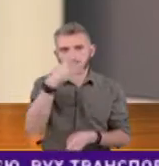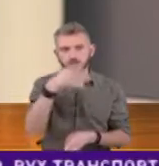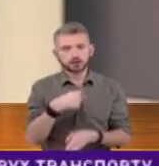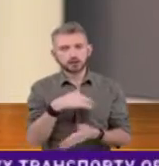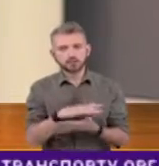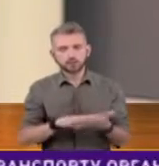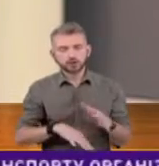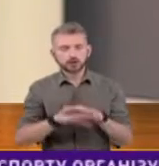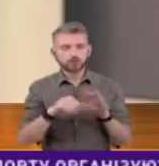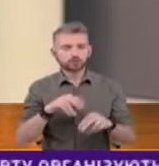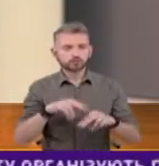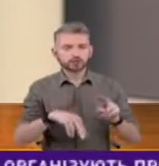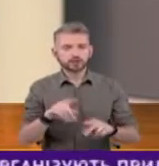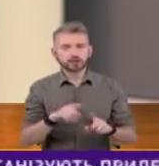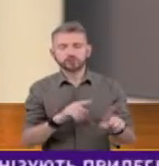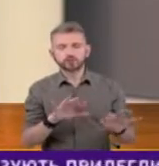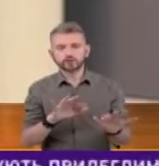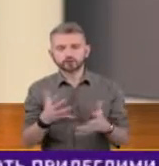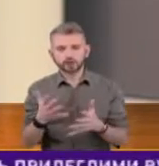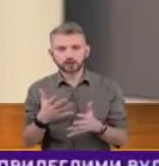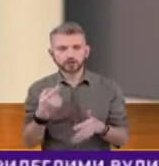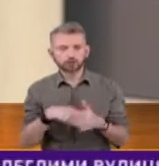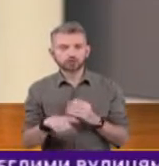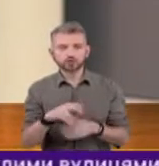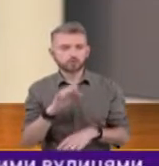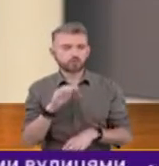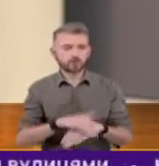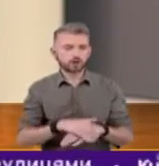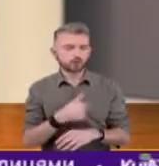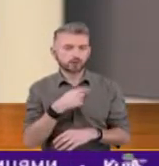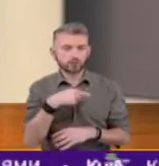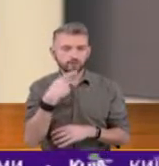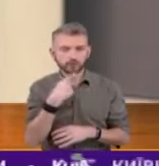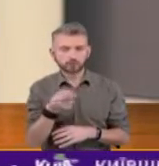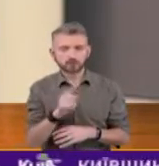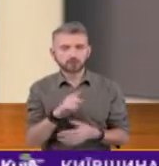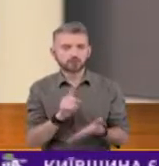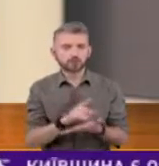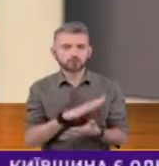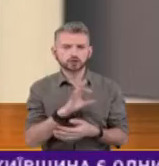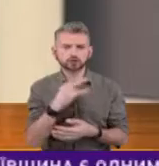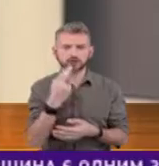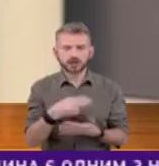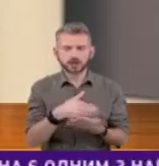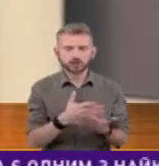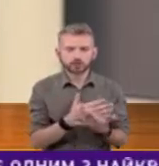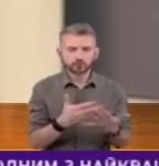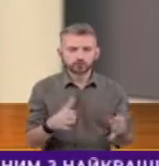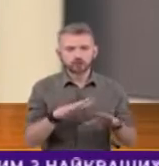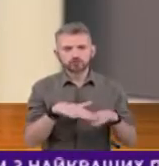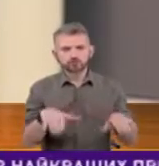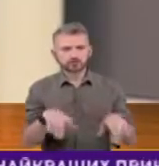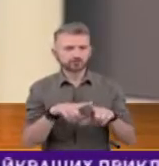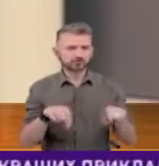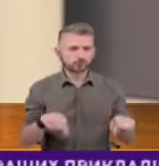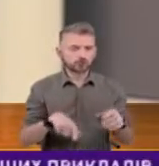перепрошую, загалом з будівництвом, яке відбувається, тому що по факту ми говоримо про те, що має бути і соціальна інфраструктура, і мають бути школи, садочки, дороги.